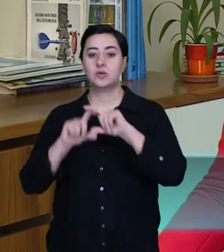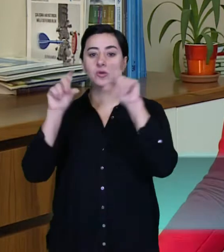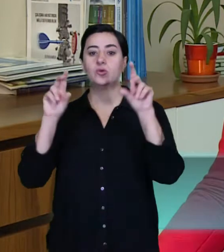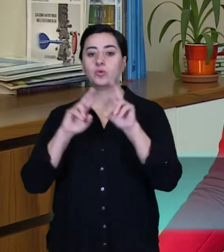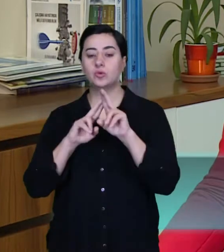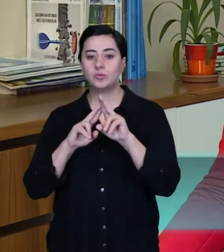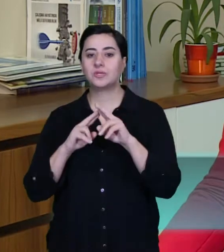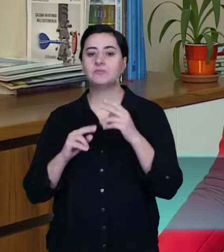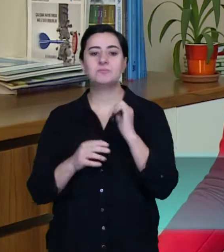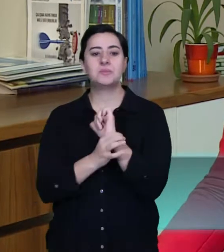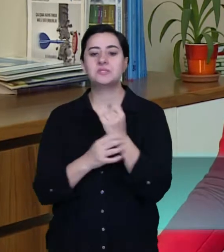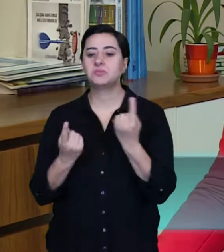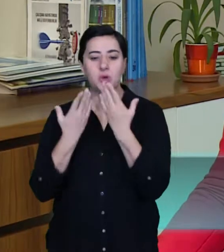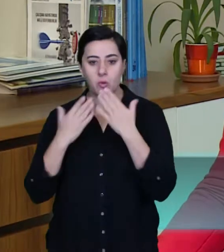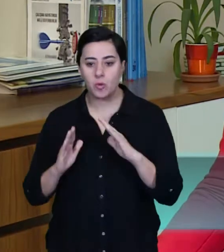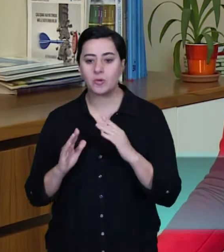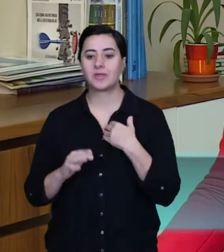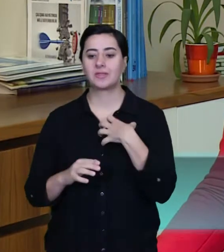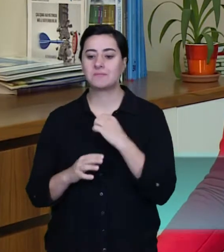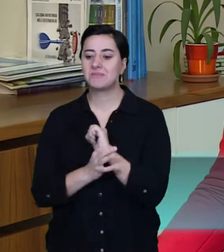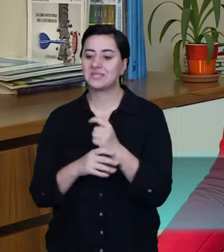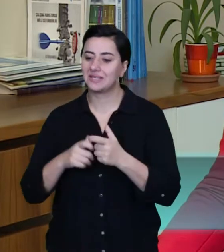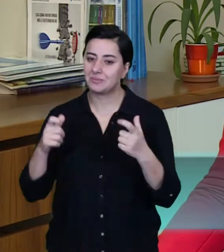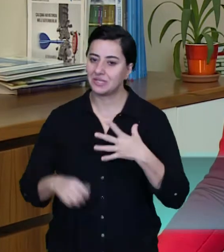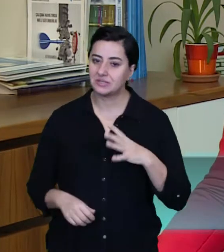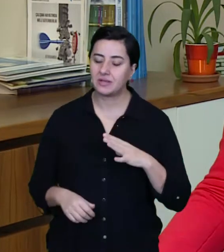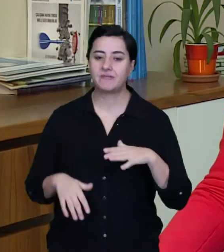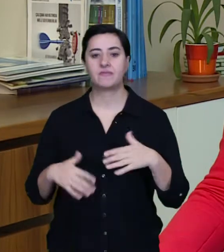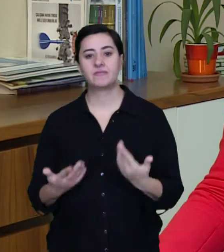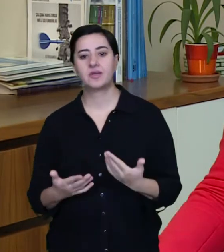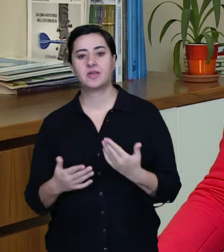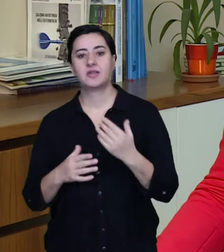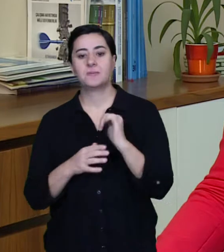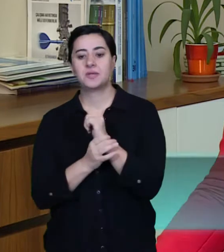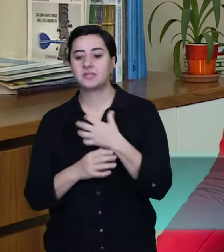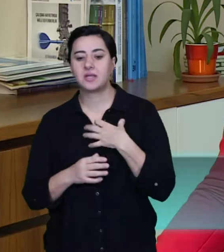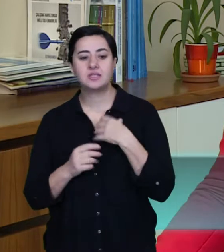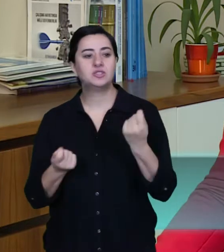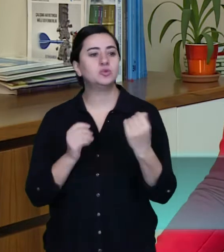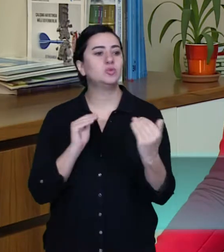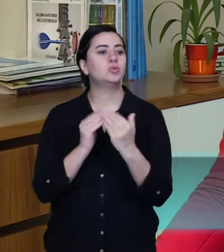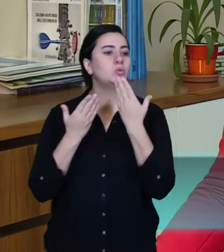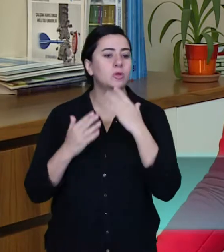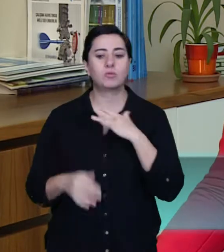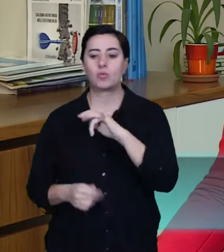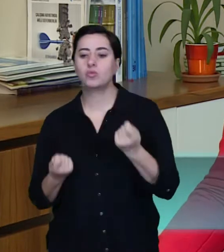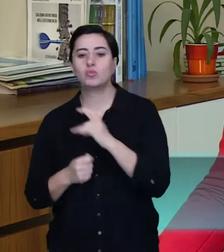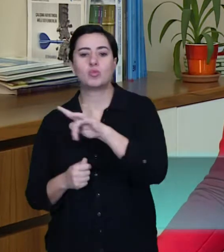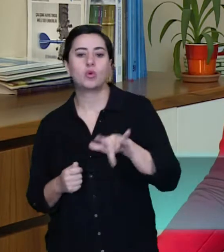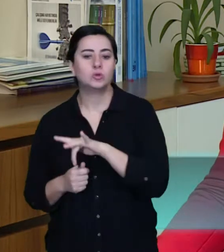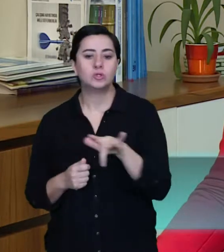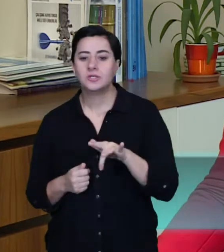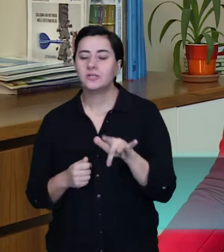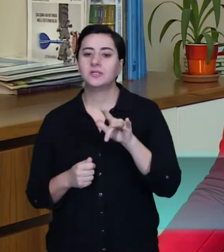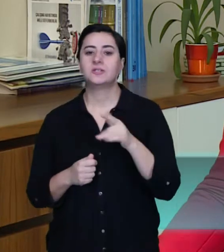Kurumumuz herhangi bir mesleği olmayan, mesleğini geliştirmek isteyen, mesleği iş gücü piyasasında geçerli olmayan işsizlere yönelik, iş gücü